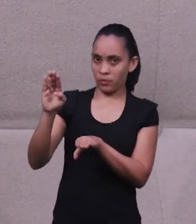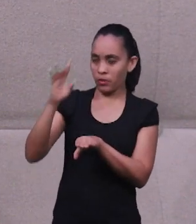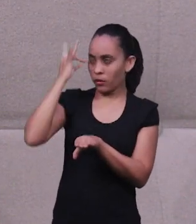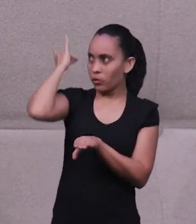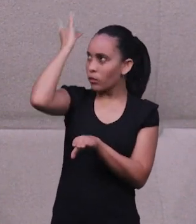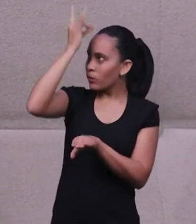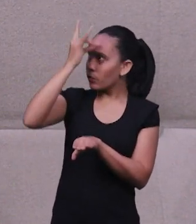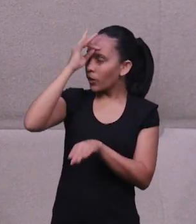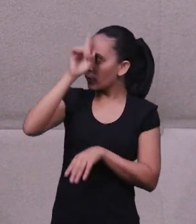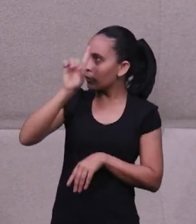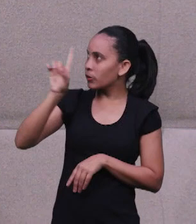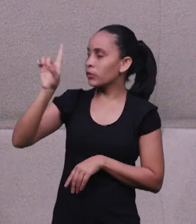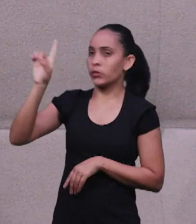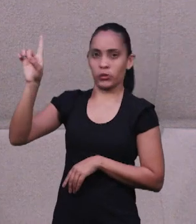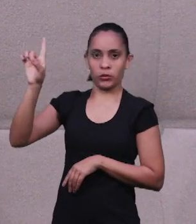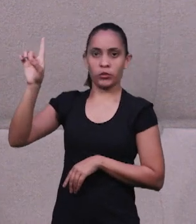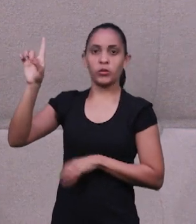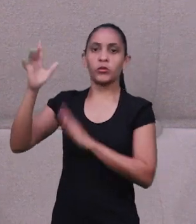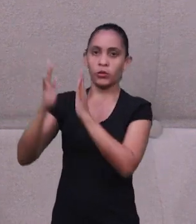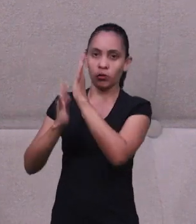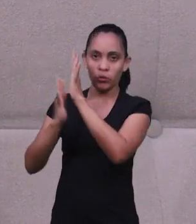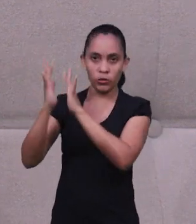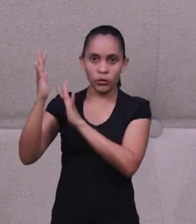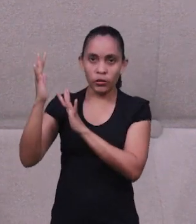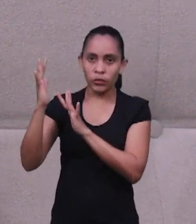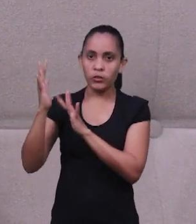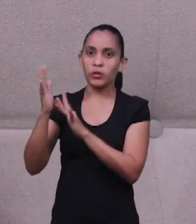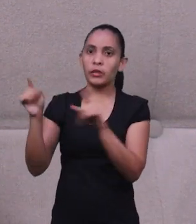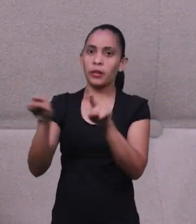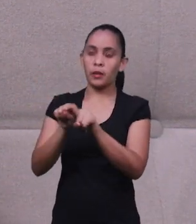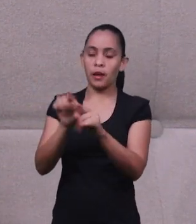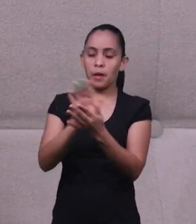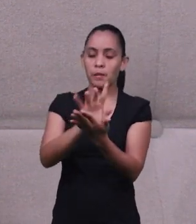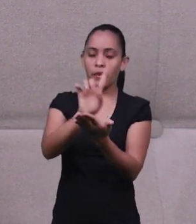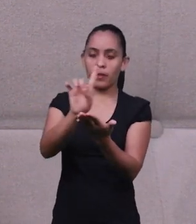au gouvernement du Seigneur Jésus et à la parole de Dieu.